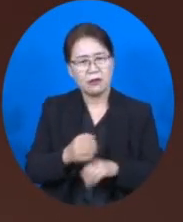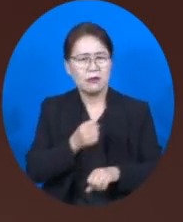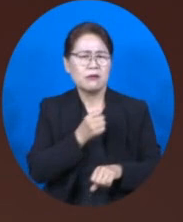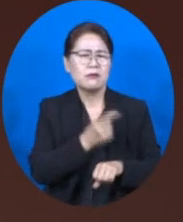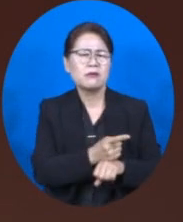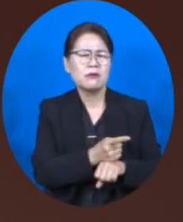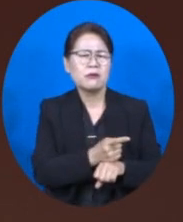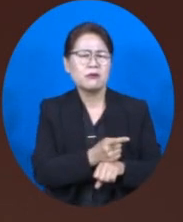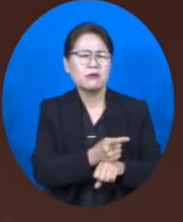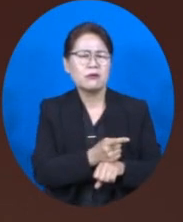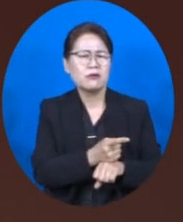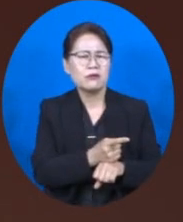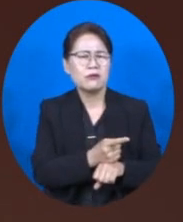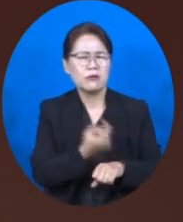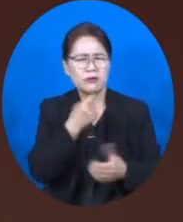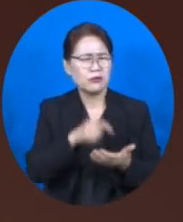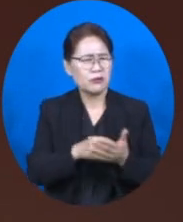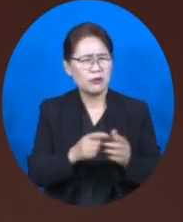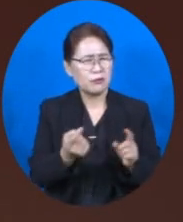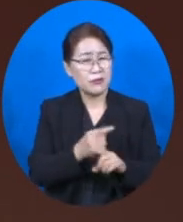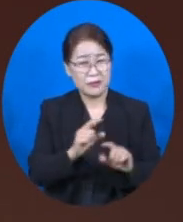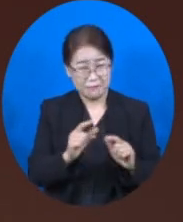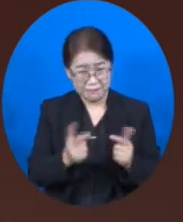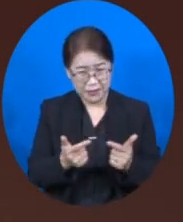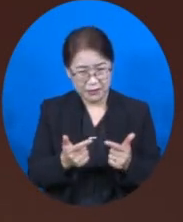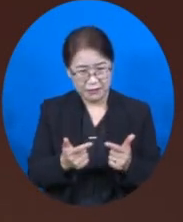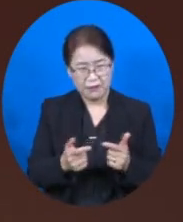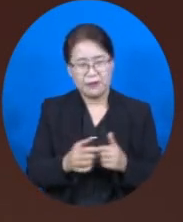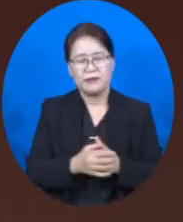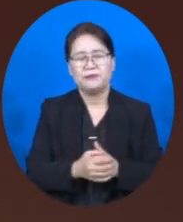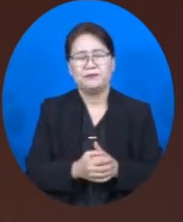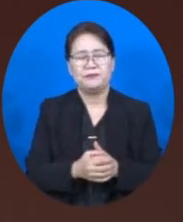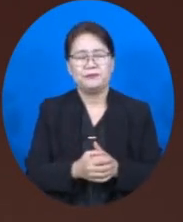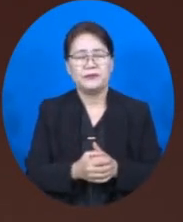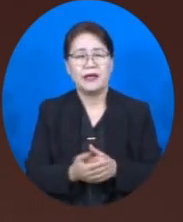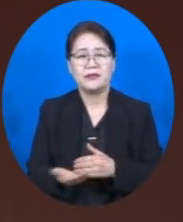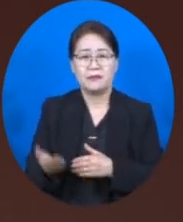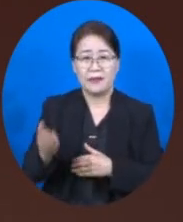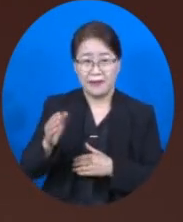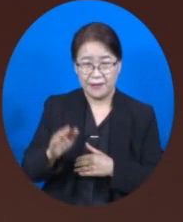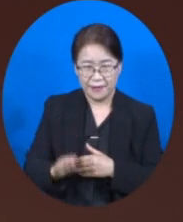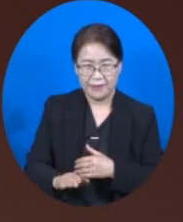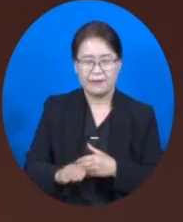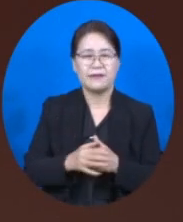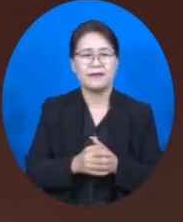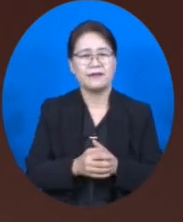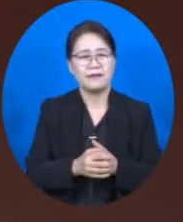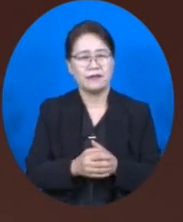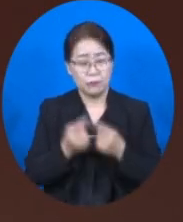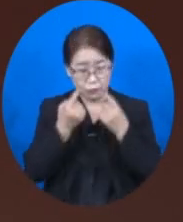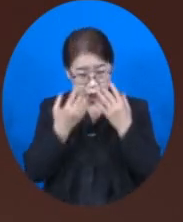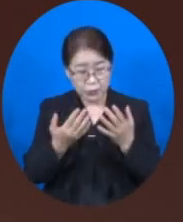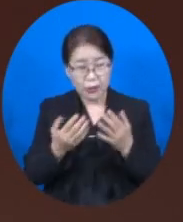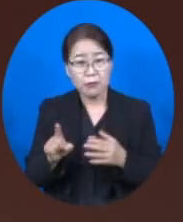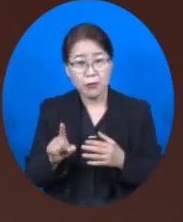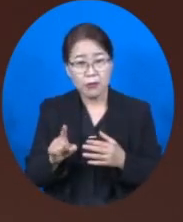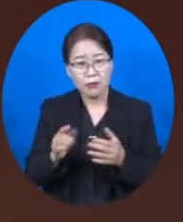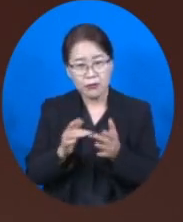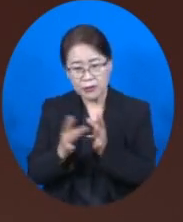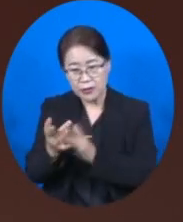성품이 쉽게 변하지는 않습니다 우리의 성품을 쉽게 변하지 않지만 분명한 사실은